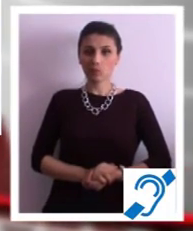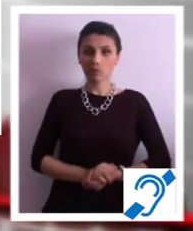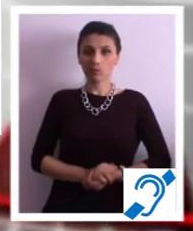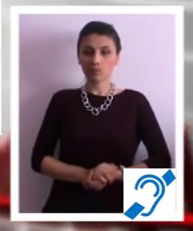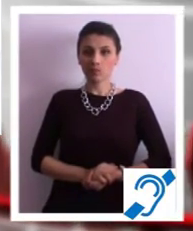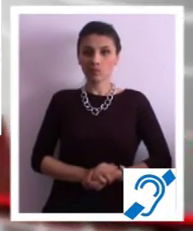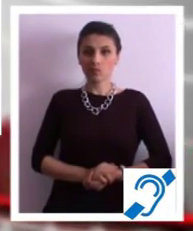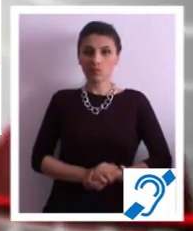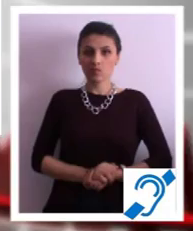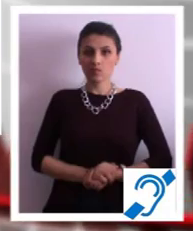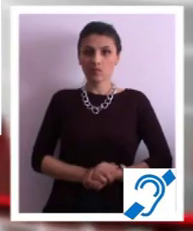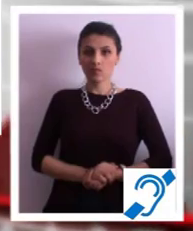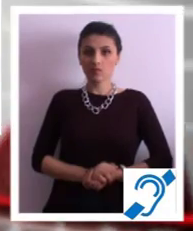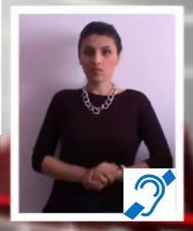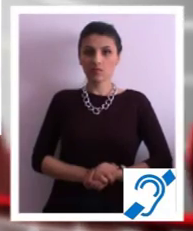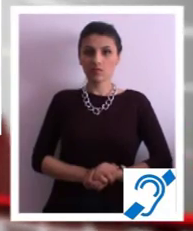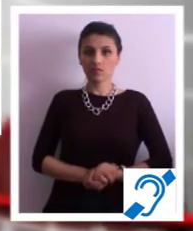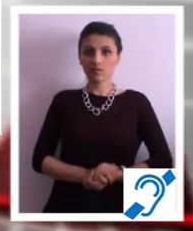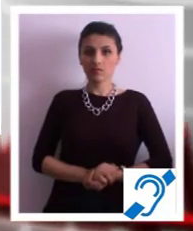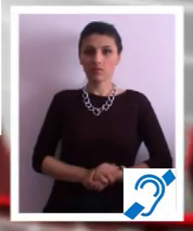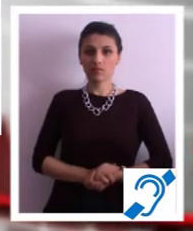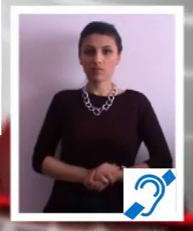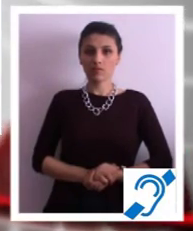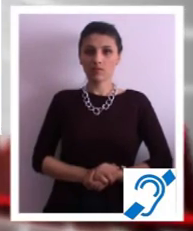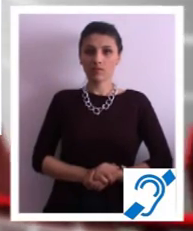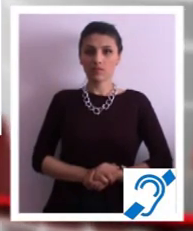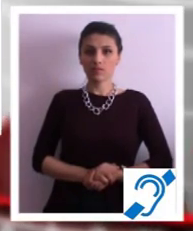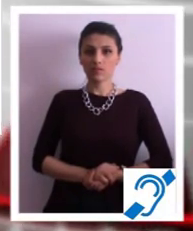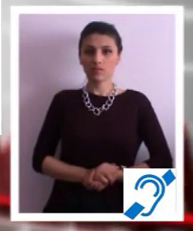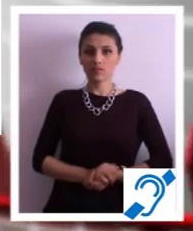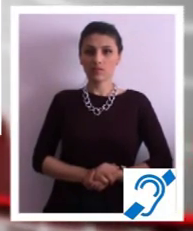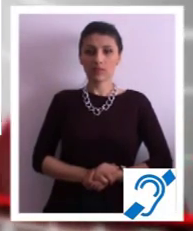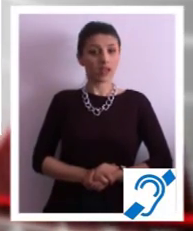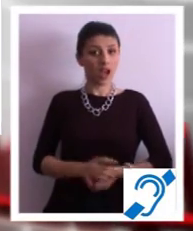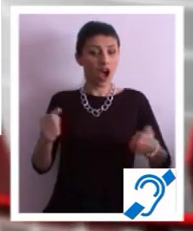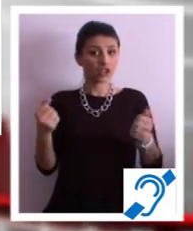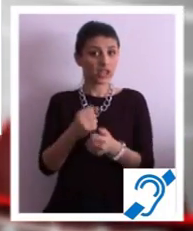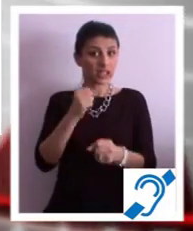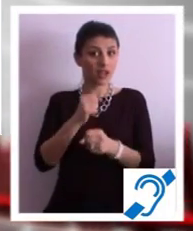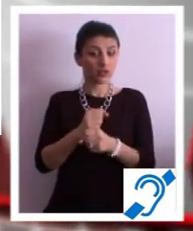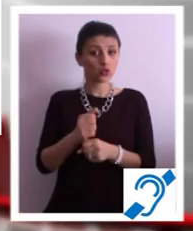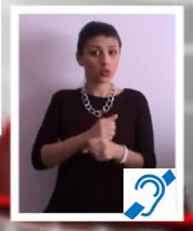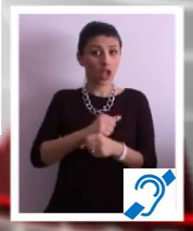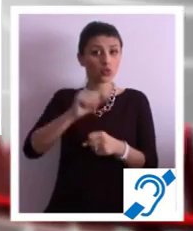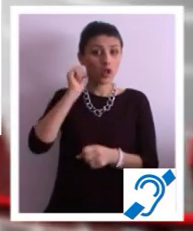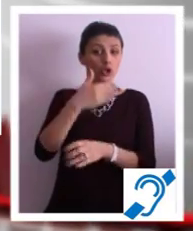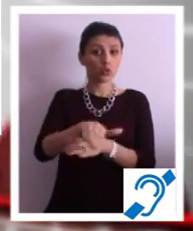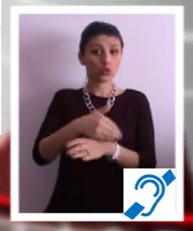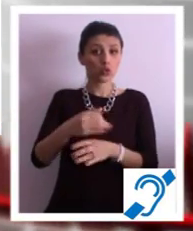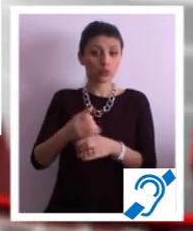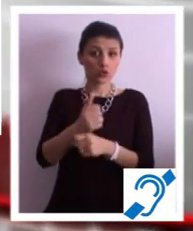A Accidentul a avut loc în Argeș, pe drumul